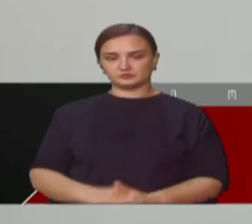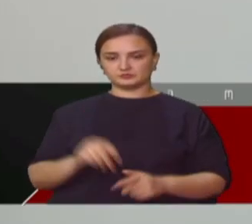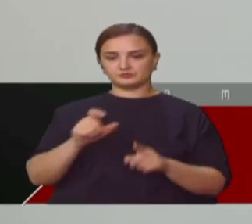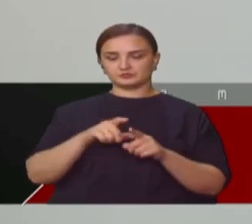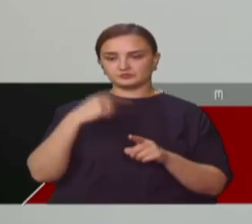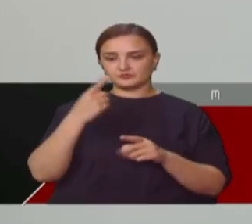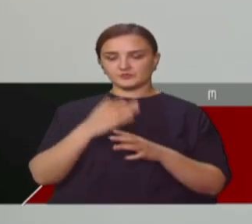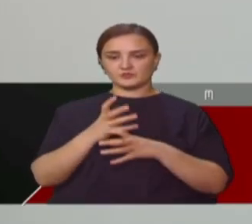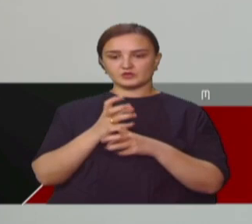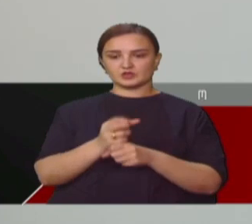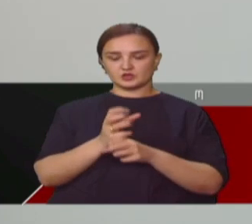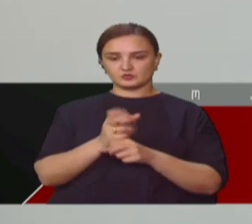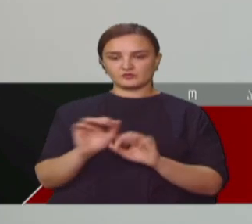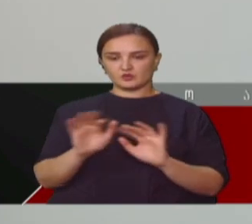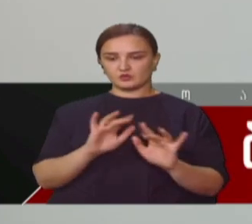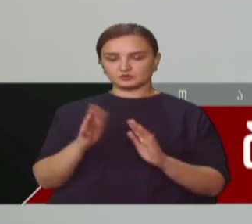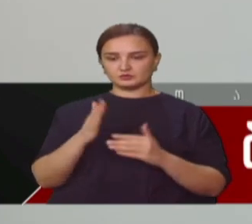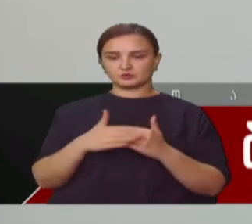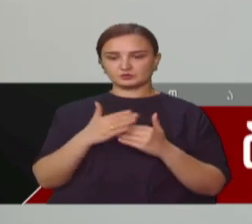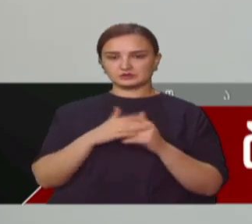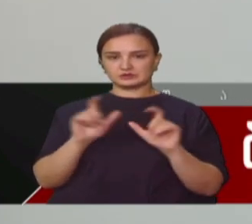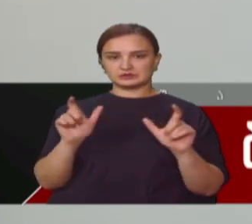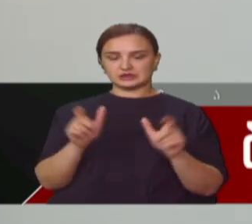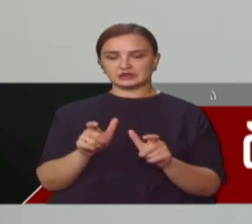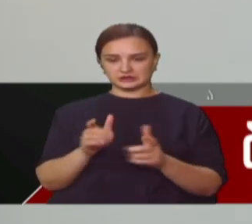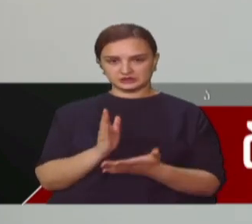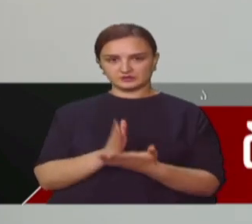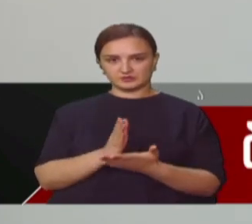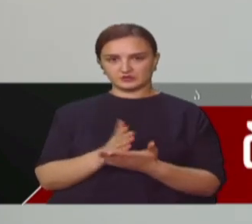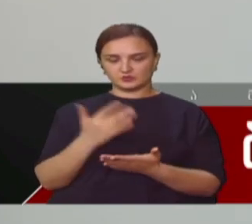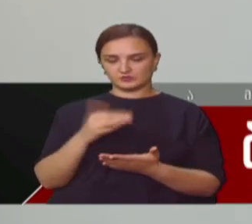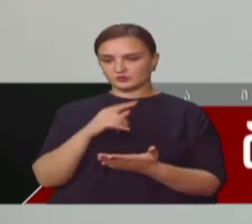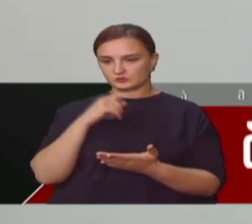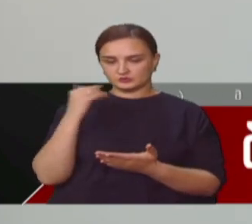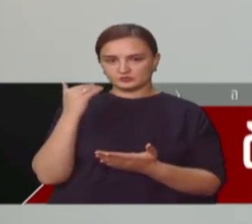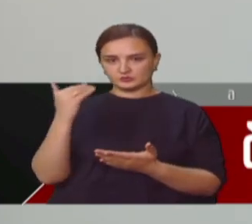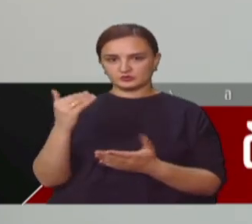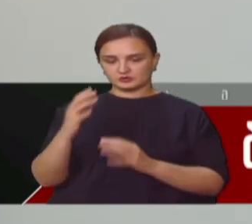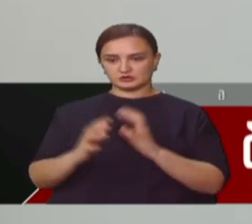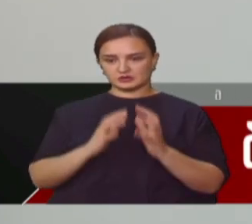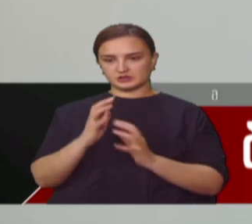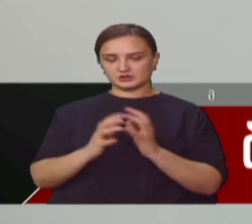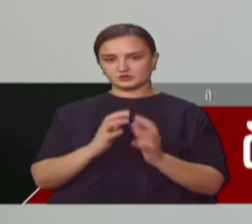ღონისძიებებზე თუ სანქციებზე, რომელიც დაწესებულია უკვე რუსეთის მიერ საერთაშორისო